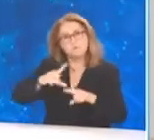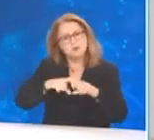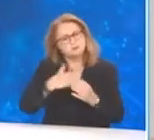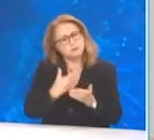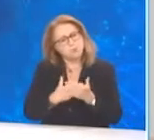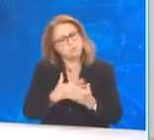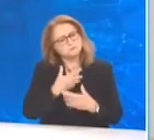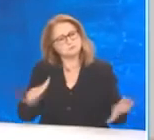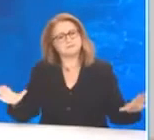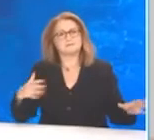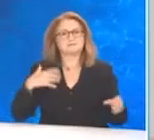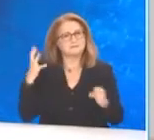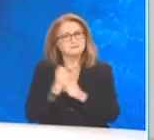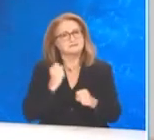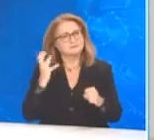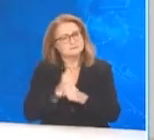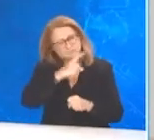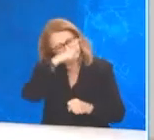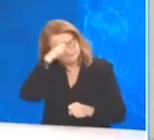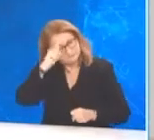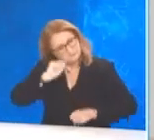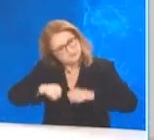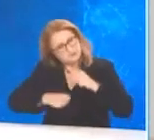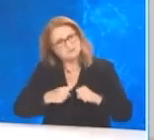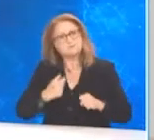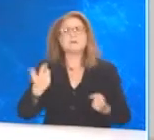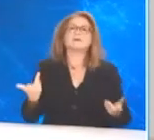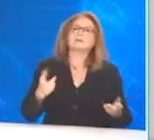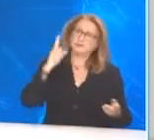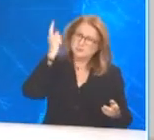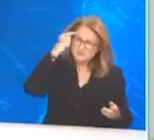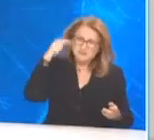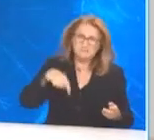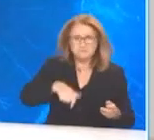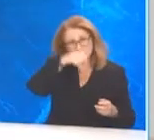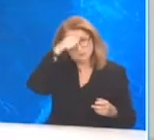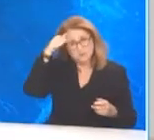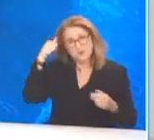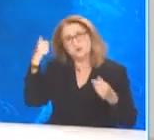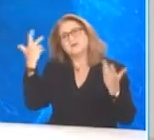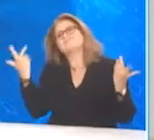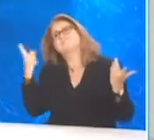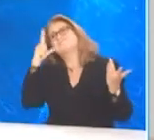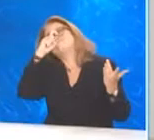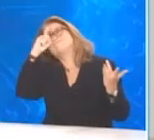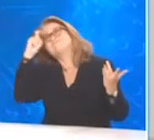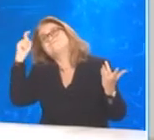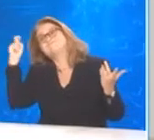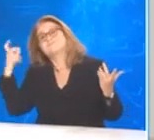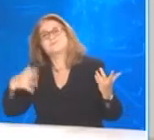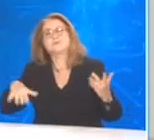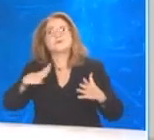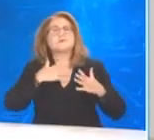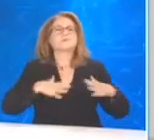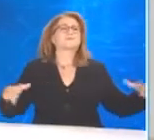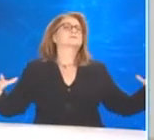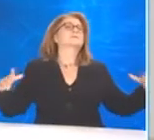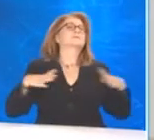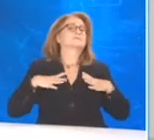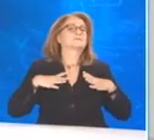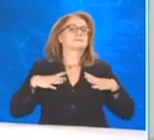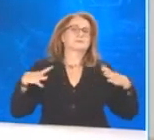χαρακτηριστικών που τη συνοδεύουν. Η ανάγκη για ξεκούραση, για χαλαρότητα. Τι λέμε, Δεν λέμε μη χαλαρώστε, δεν λέμε μην